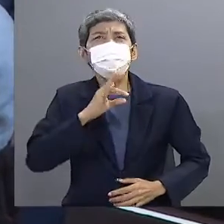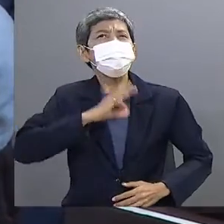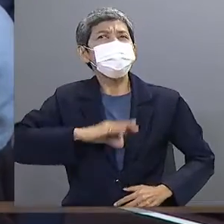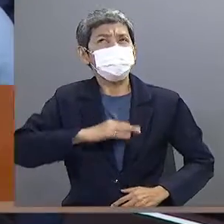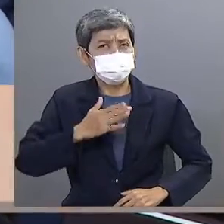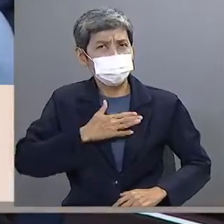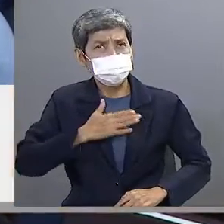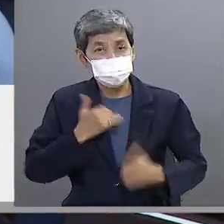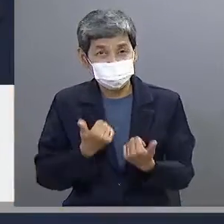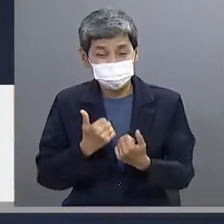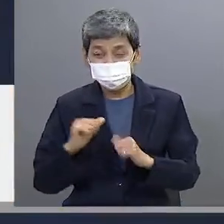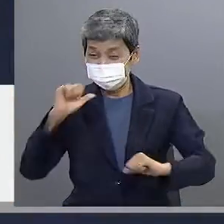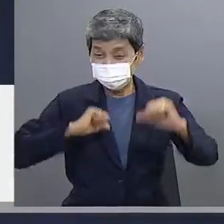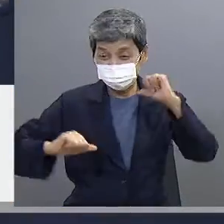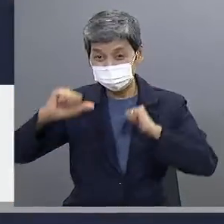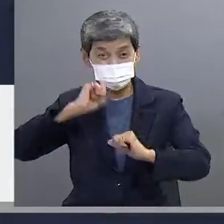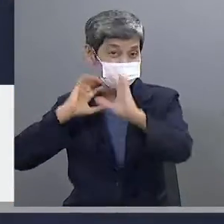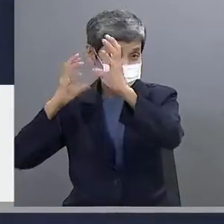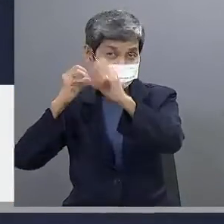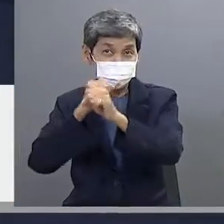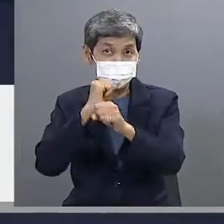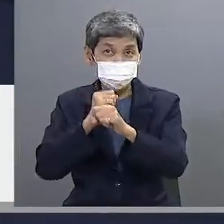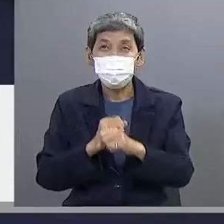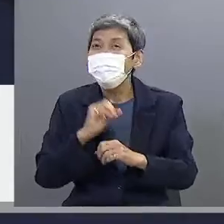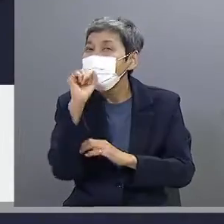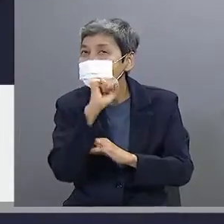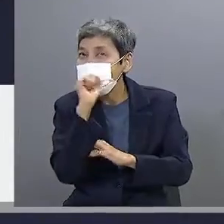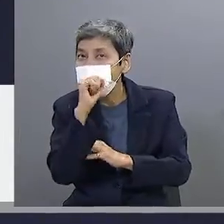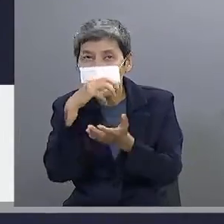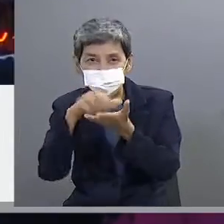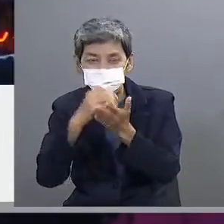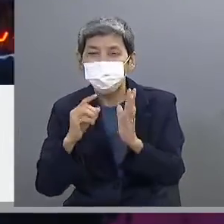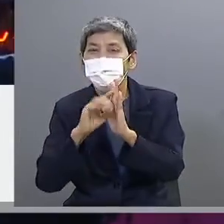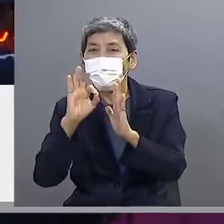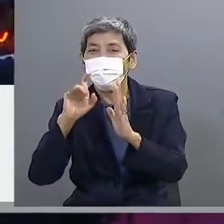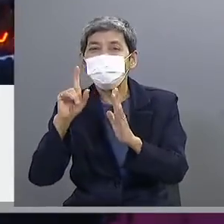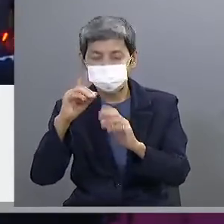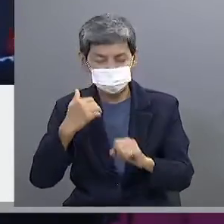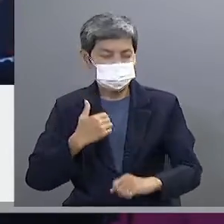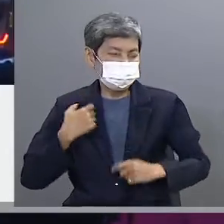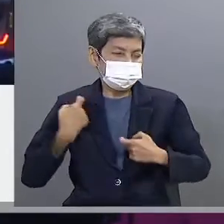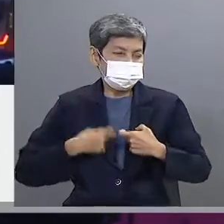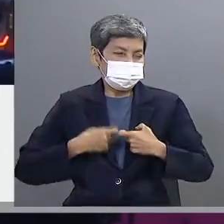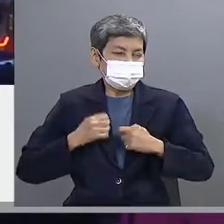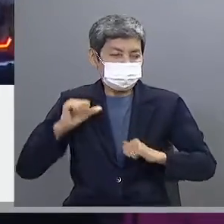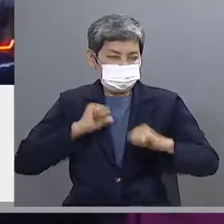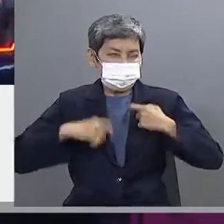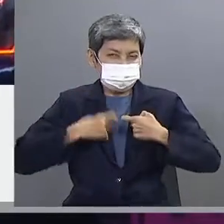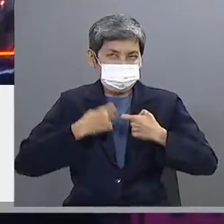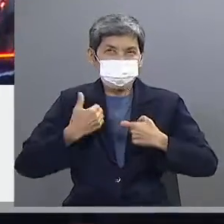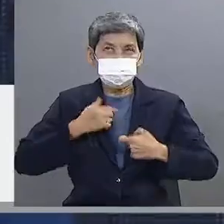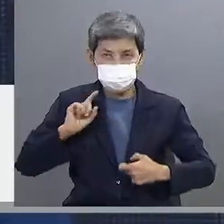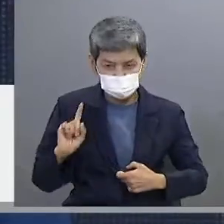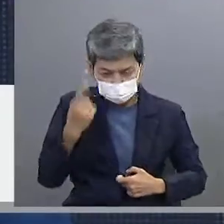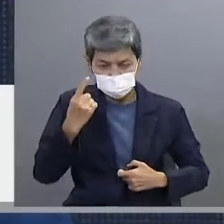ครั้งแรกเป็นยังไงบ้างนักร้องหนุ่มคุณเฟิร์สสล็อตแมชชีนครับบอกว่าเป็นเรื่องที่ยากมากจริงๆนะครับเพราะว่าเป็นเรื่องแรกก็ประเดิมบทมา